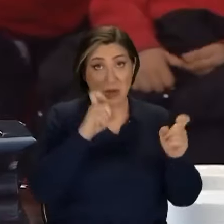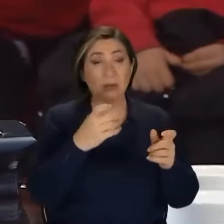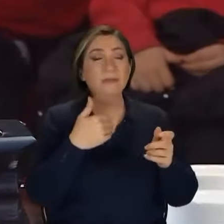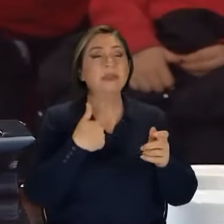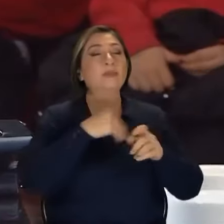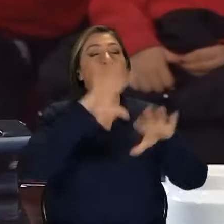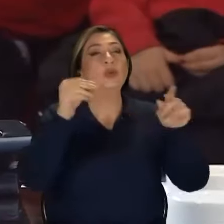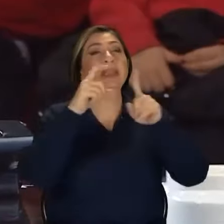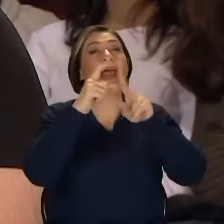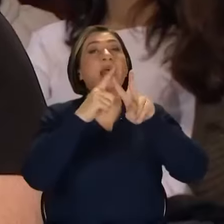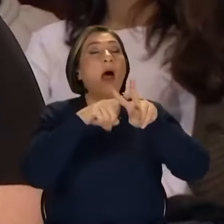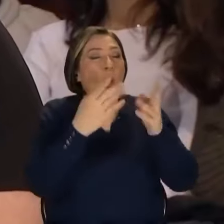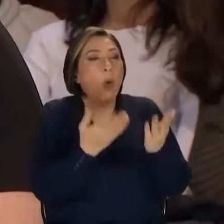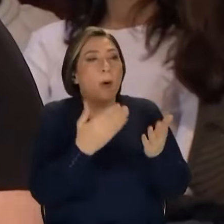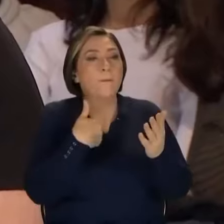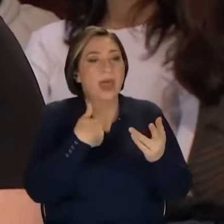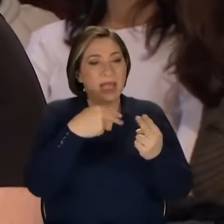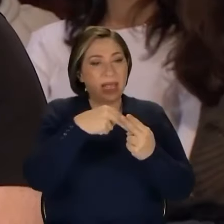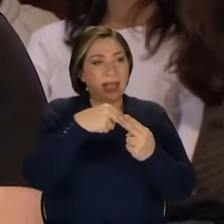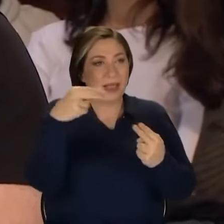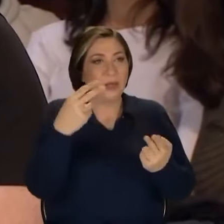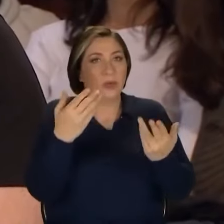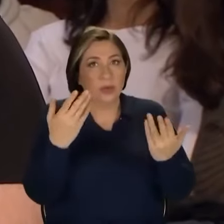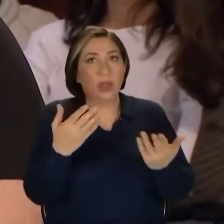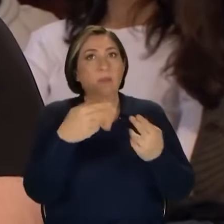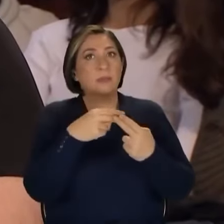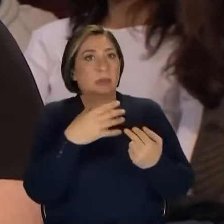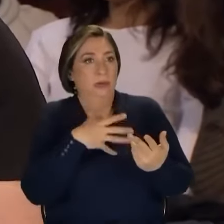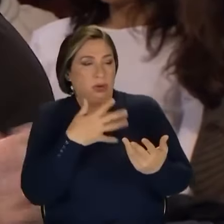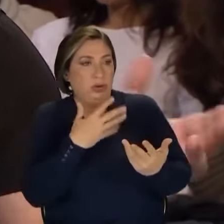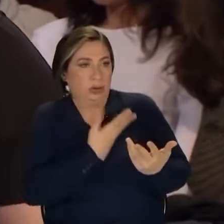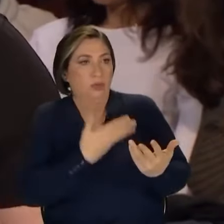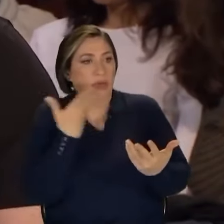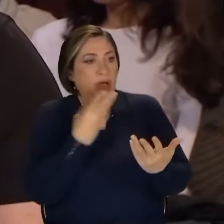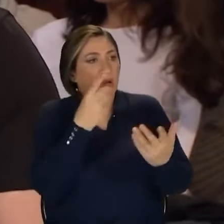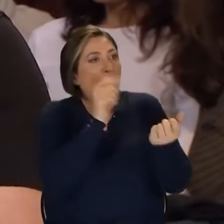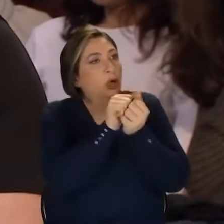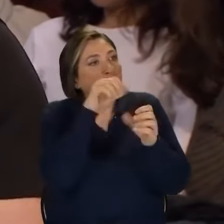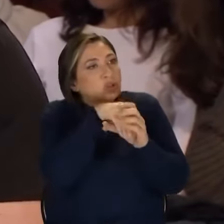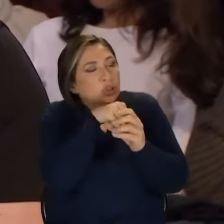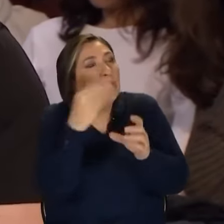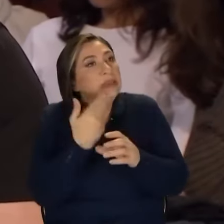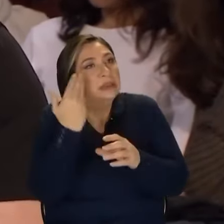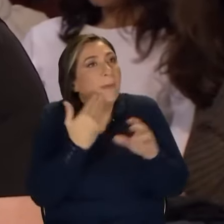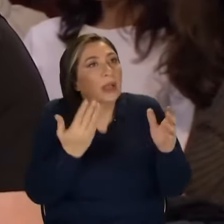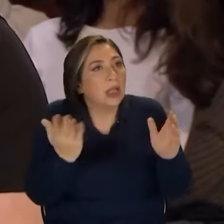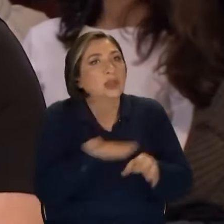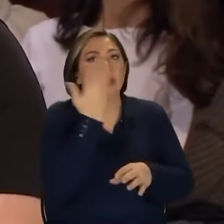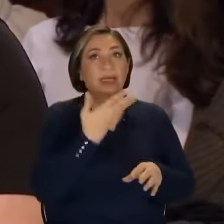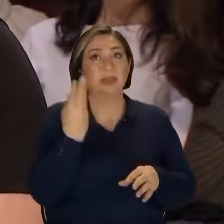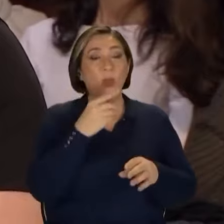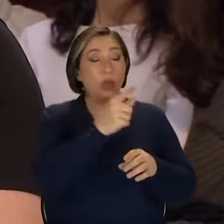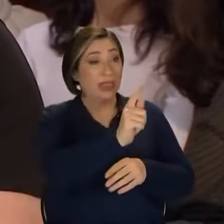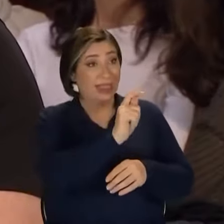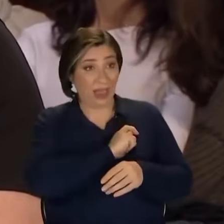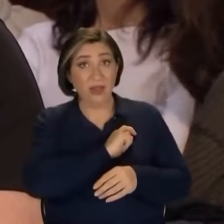bütün Ben Tabii öykünü ona Tabii Öykü nece Yani bütün Gençliğim onların işlerini izlemekle geçti o